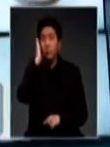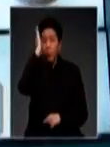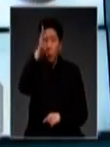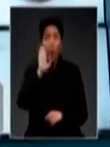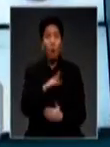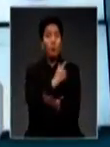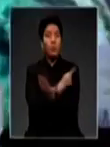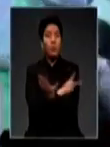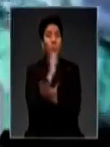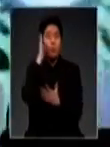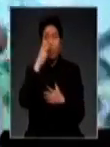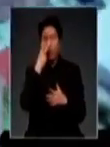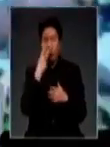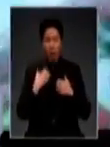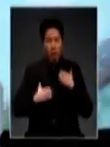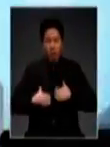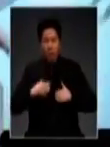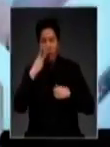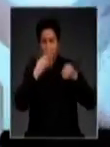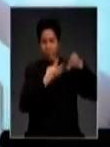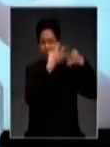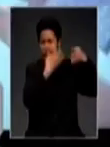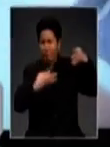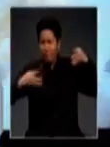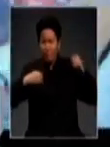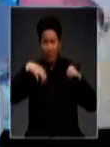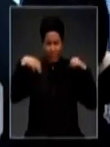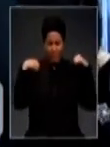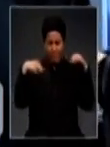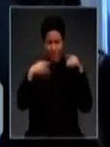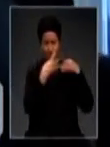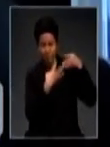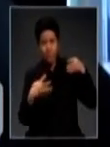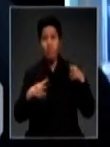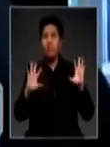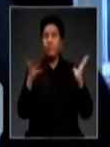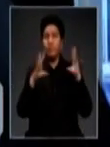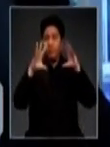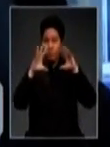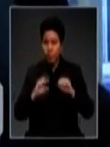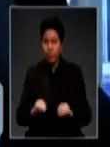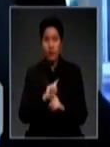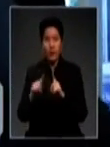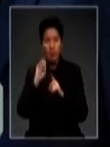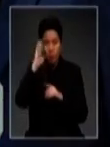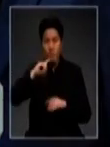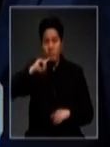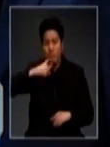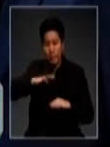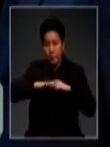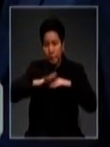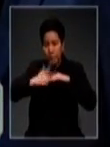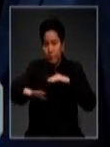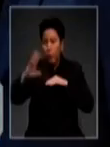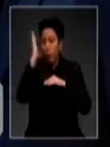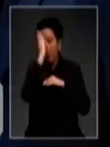ของภูเก็ตก็จะไม่รกตานะครับแล้วก็ในขณะเดียวกันเราก็รู้ว่าเราก็ต้องรักษาชายฝั่งให้ดีให้สวยงามอยู่ต